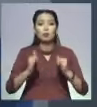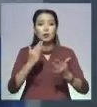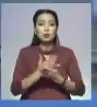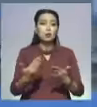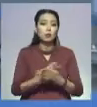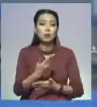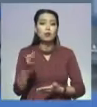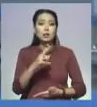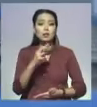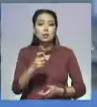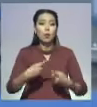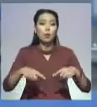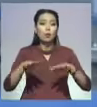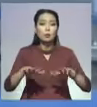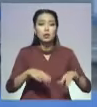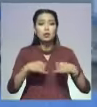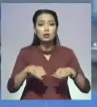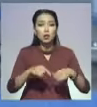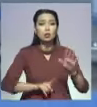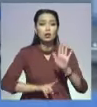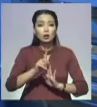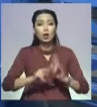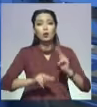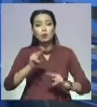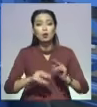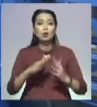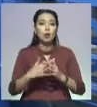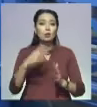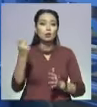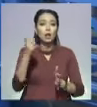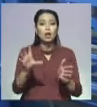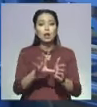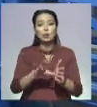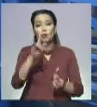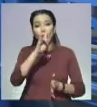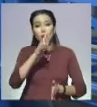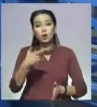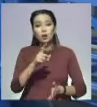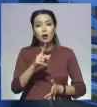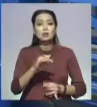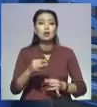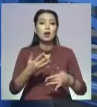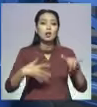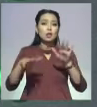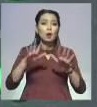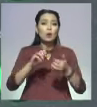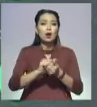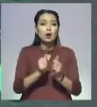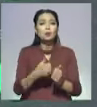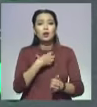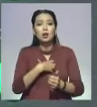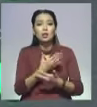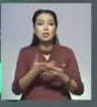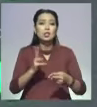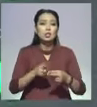екі цехта қоғамдық тамақтандыру саласынан бастап, құрылыс, ауыл шаруашылығы, энергетика мен мұнай-газ және тау-кен өндірісіне қажетті мырышталған